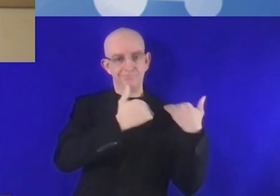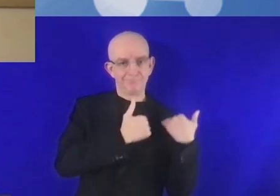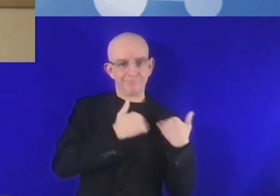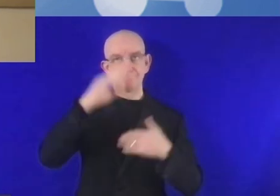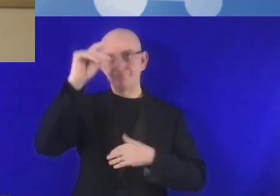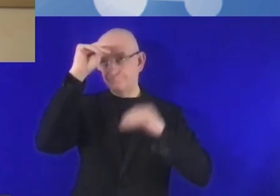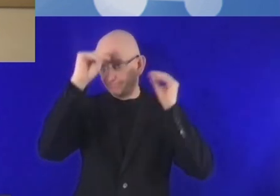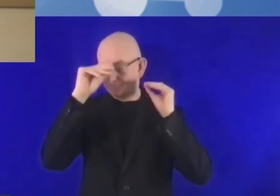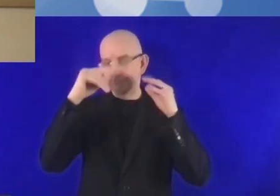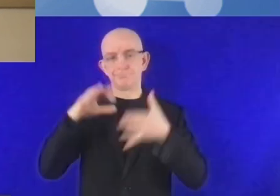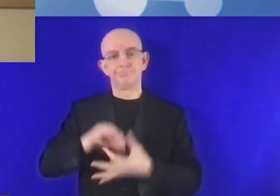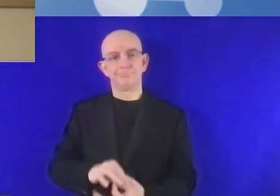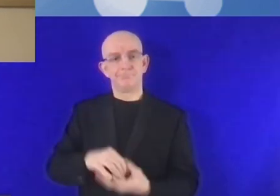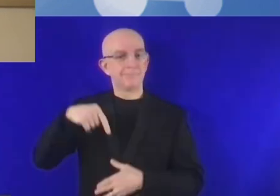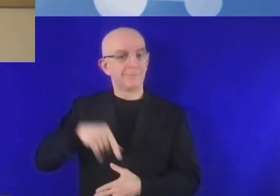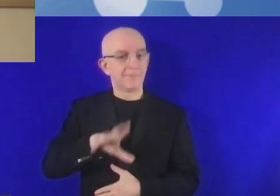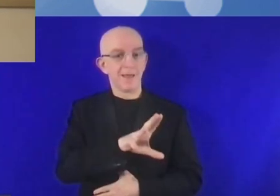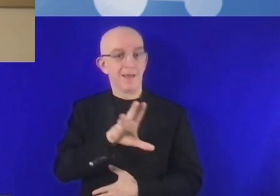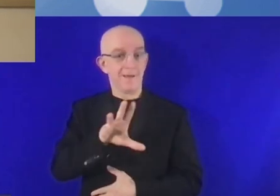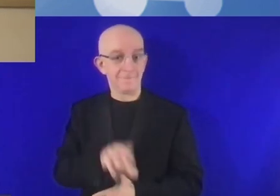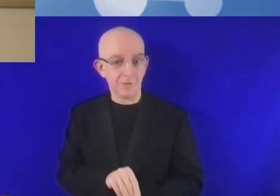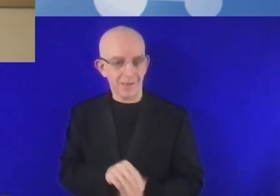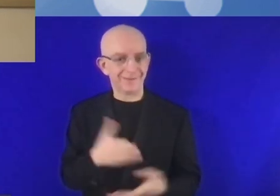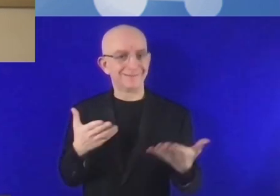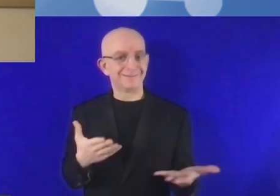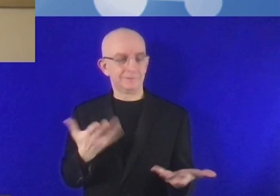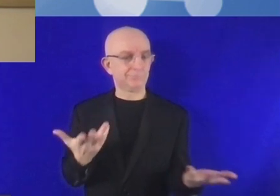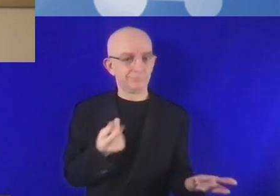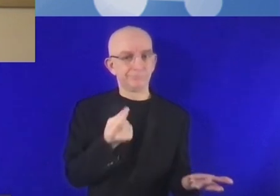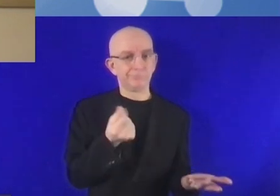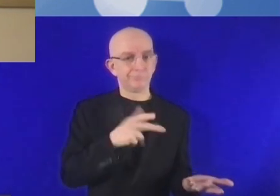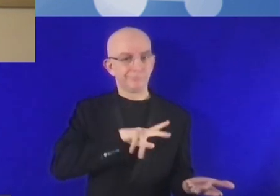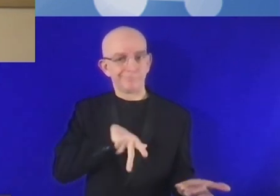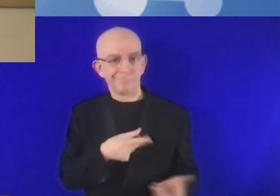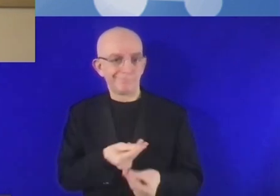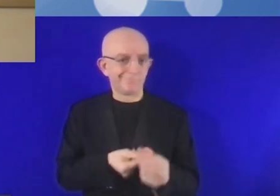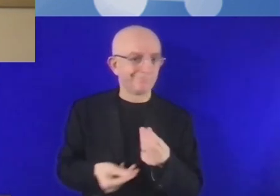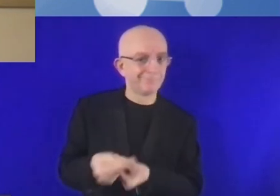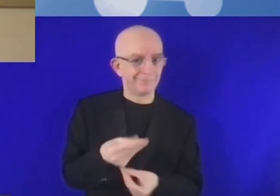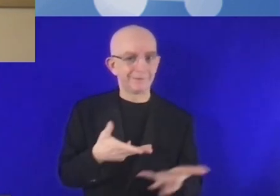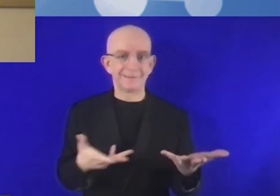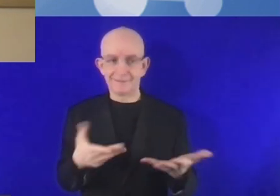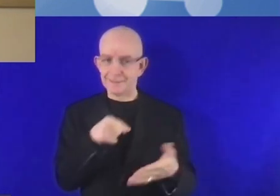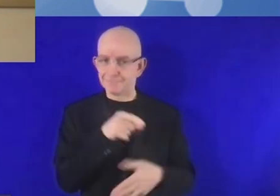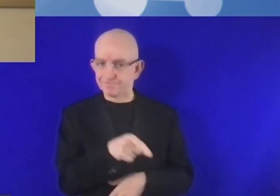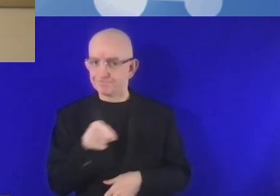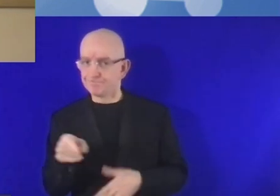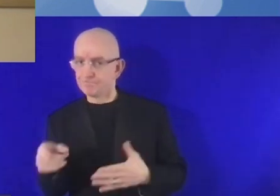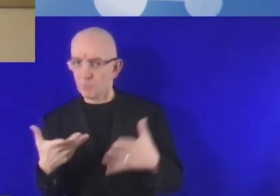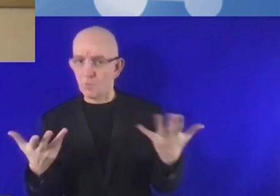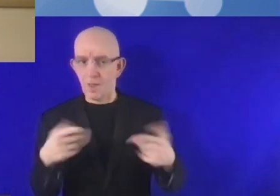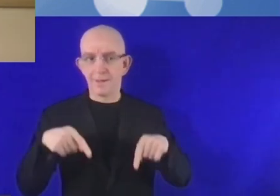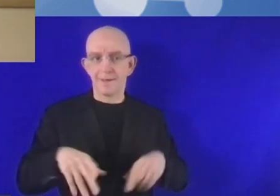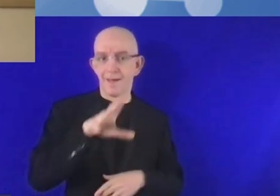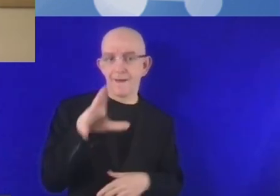od dostępu do narzędzi cyfrowych. Chciałbym przekazać Państwu najserdeczniejsze życzenia. Życzę